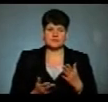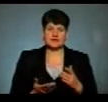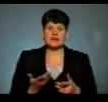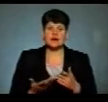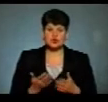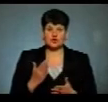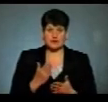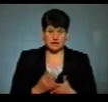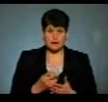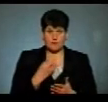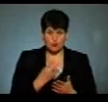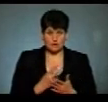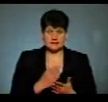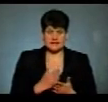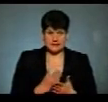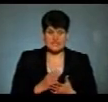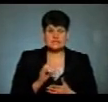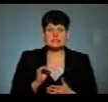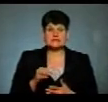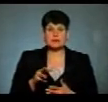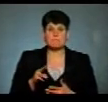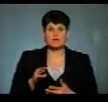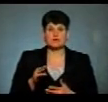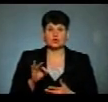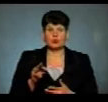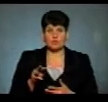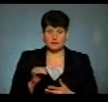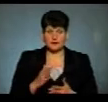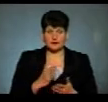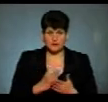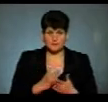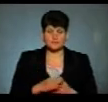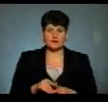якщо є покази і є симптоматика, яка нагадує